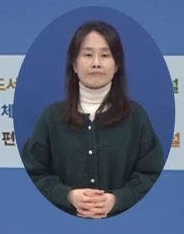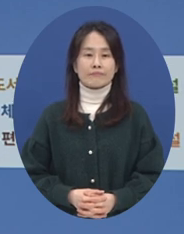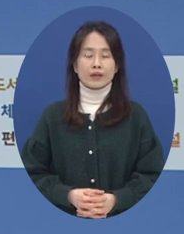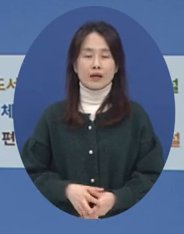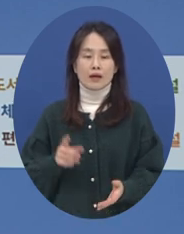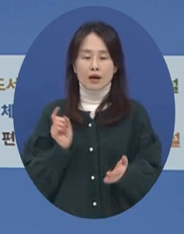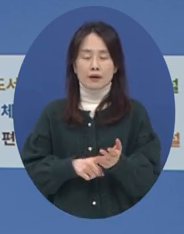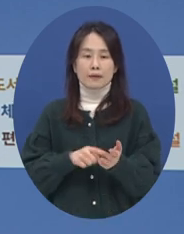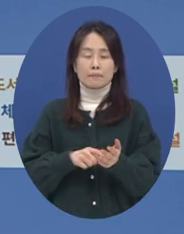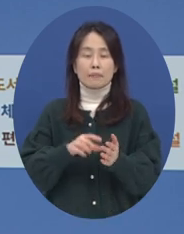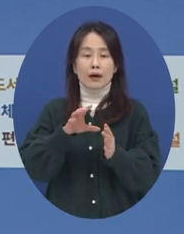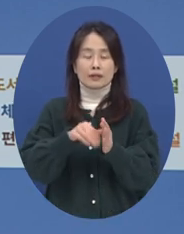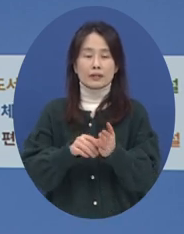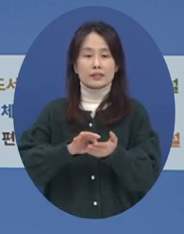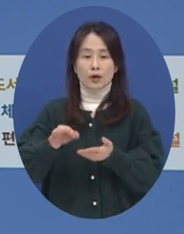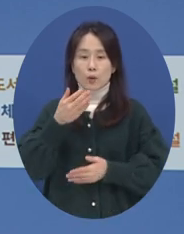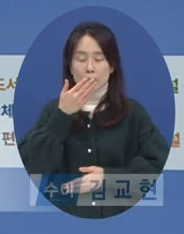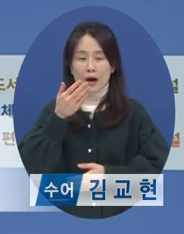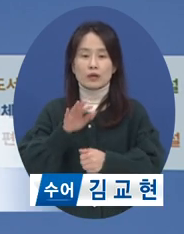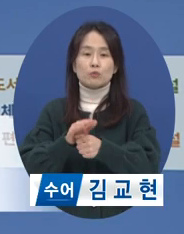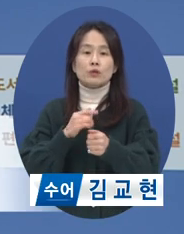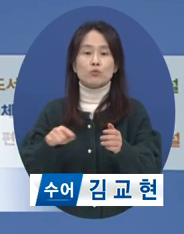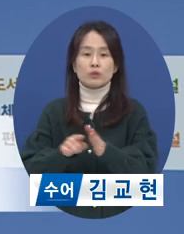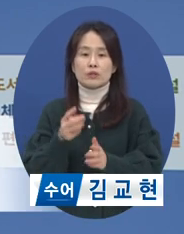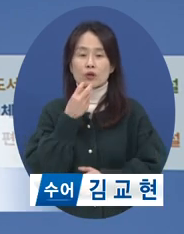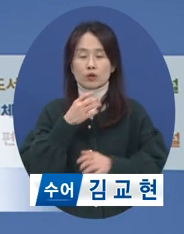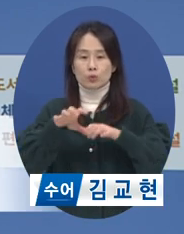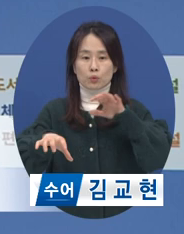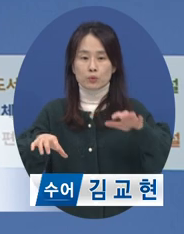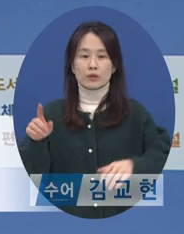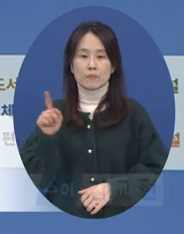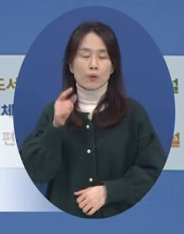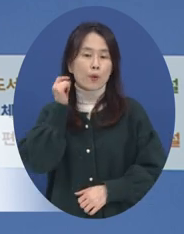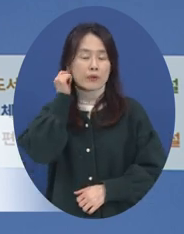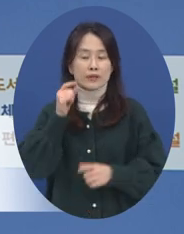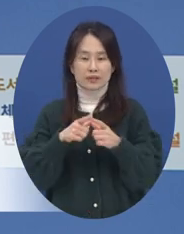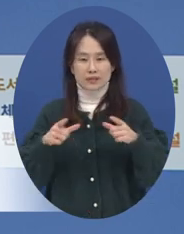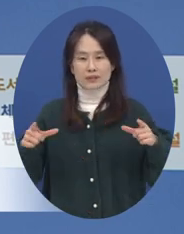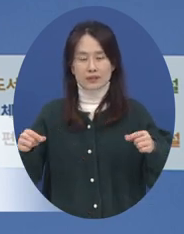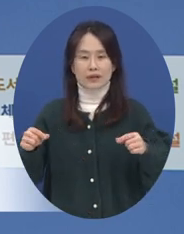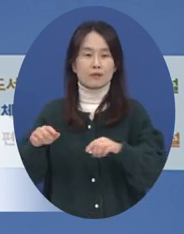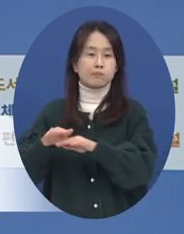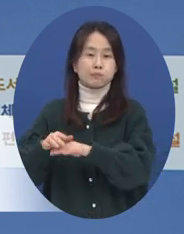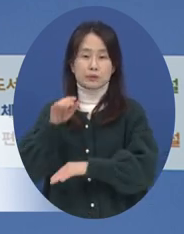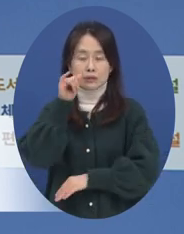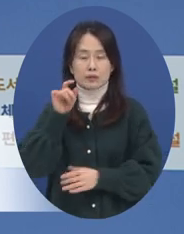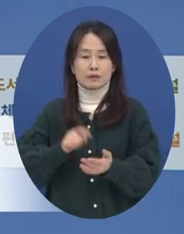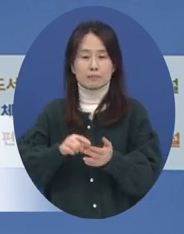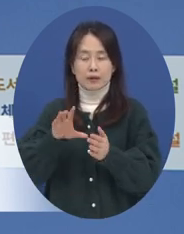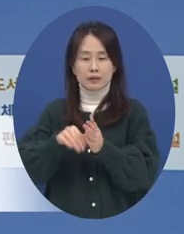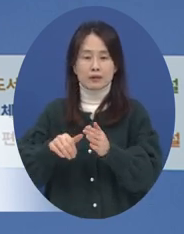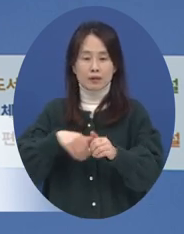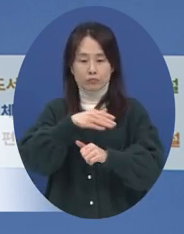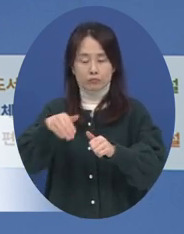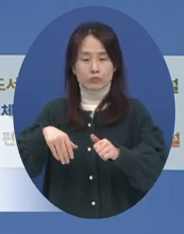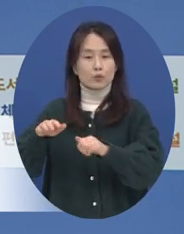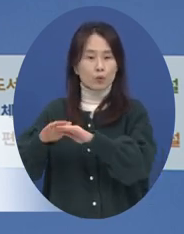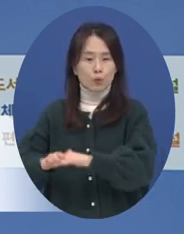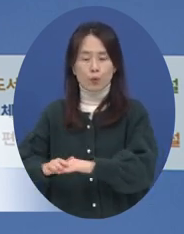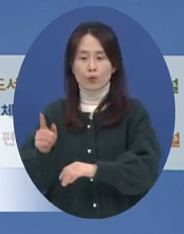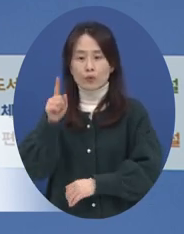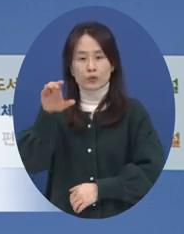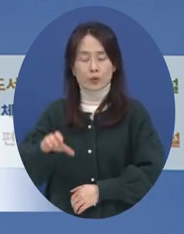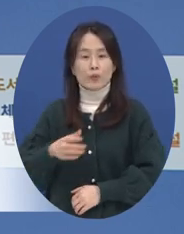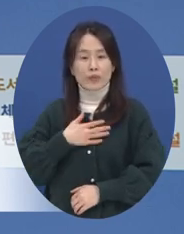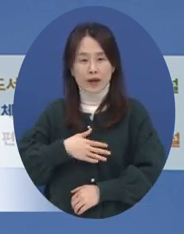비상 상황에 쓸수 있도록 경기도 곳곳엔 일명 공공 생리대가 비치돼 있는데요. 급할 때 주변 공공 생리대 비치 장소가